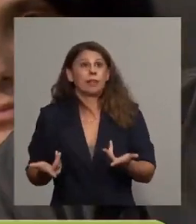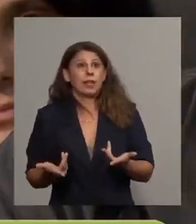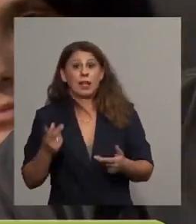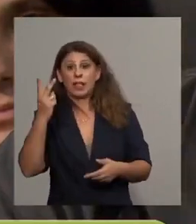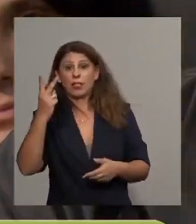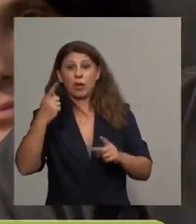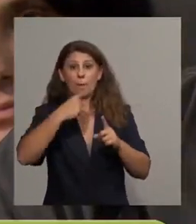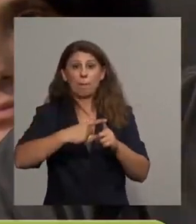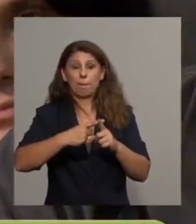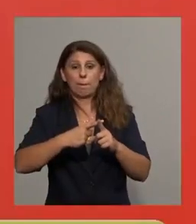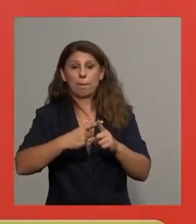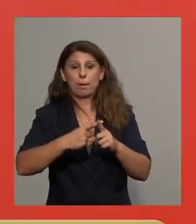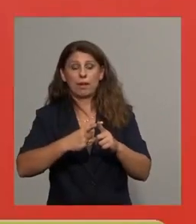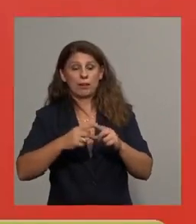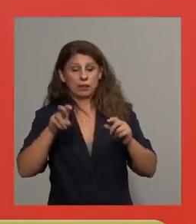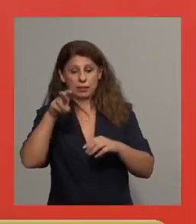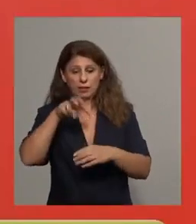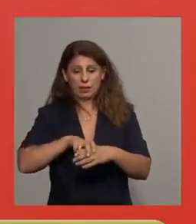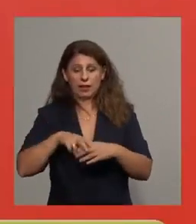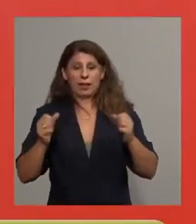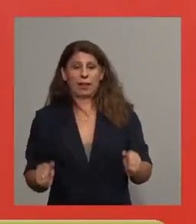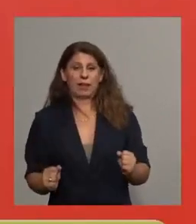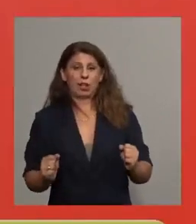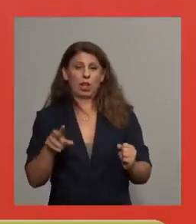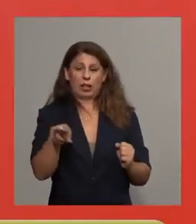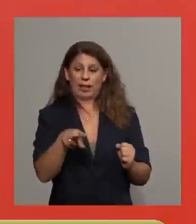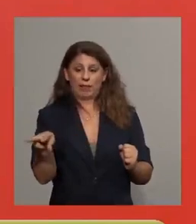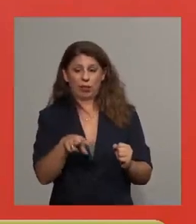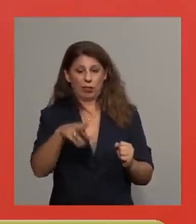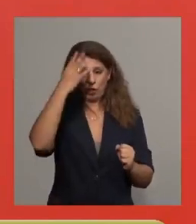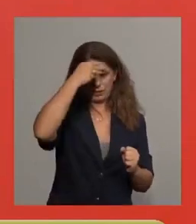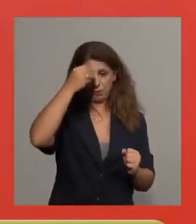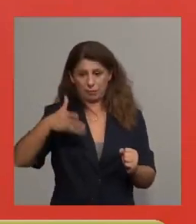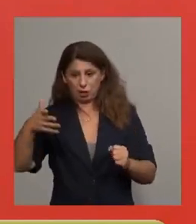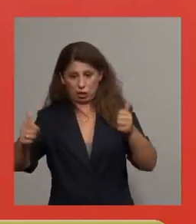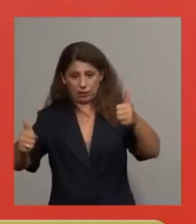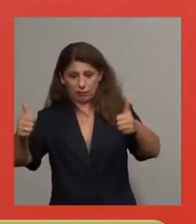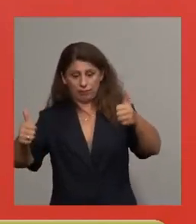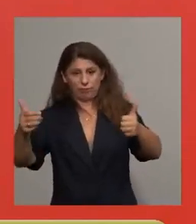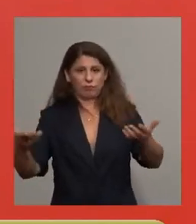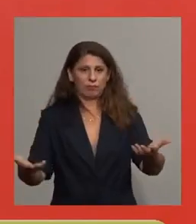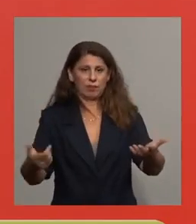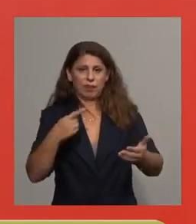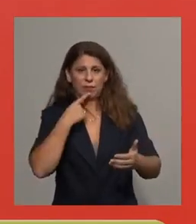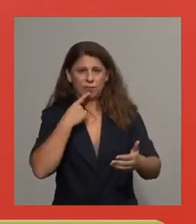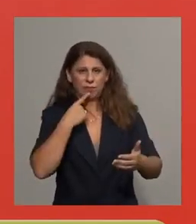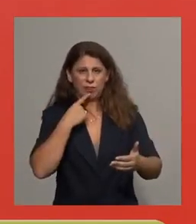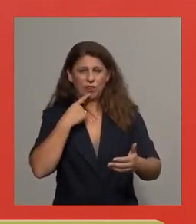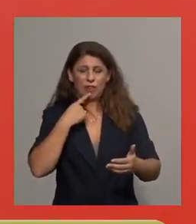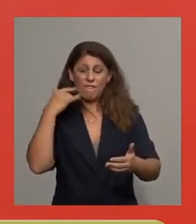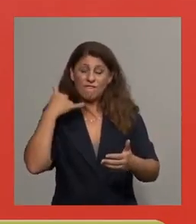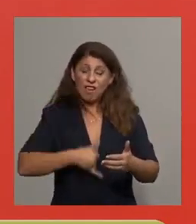2+ καρεκλοκένταυρον Μητσοτάκης ή Τσίπρας κλπ. Για να μην πούμε ότι είναι βαθιά